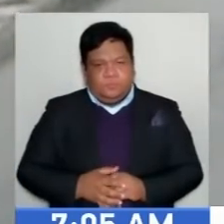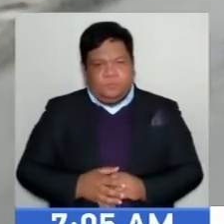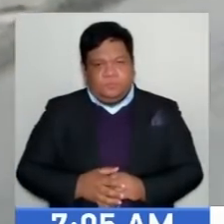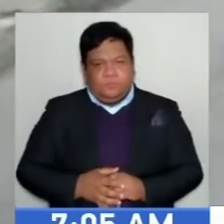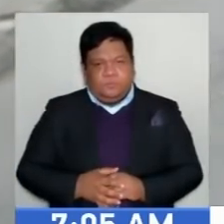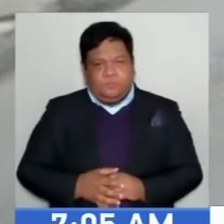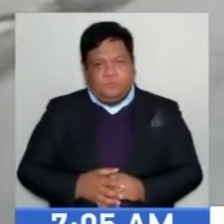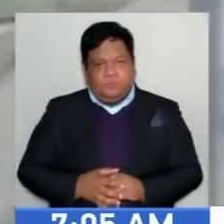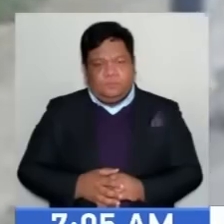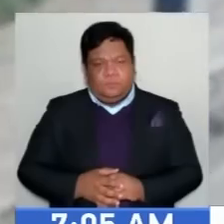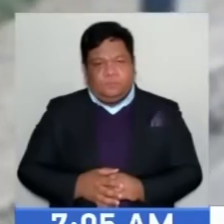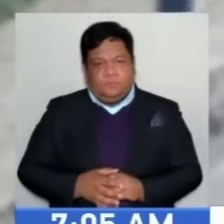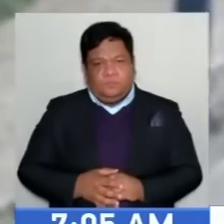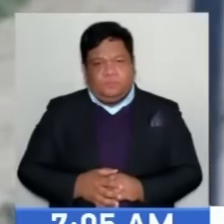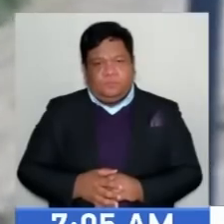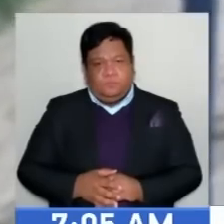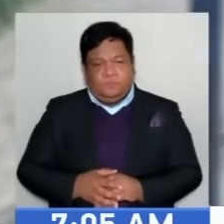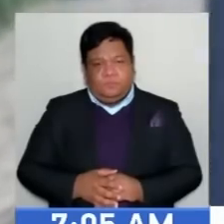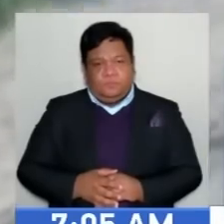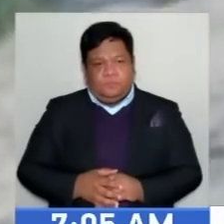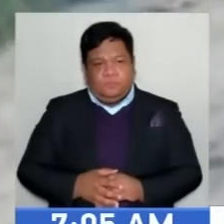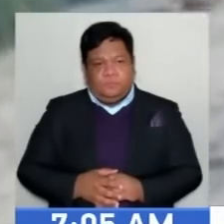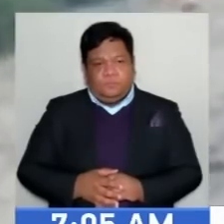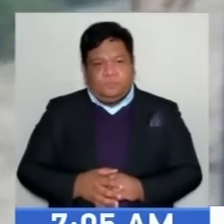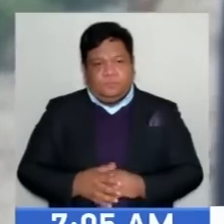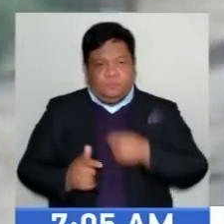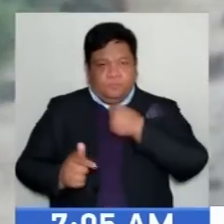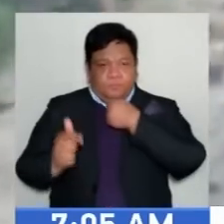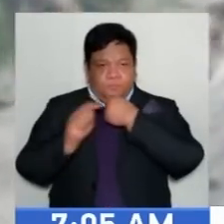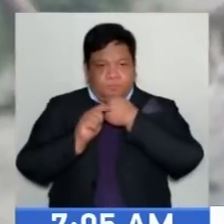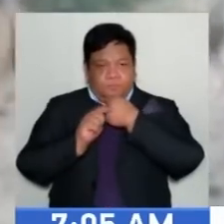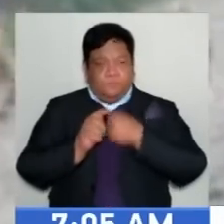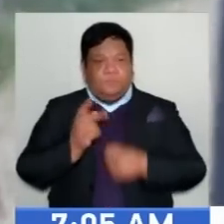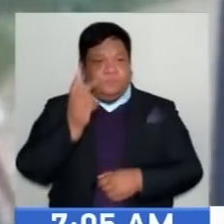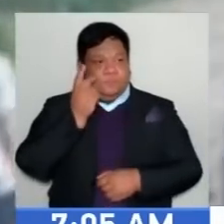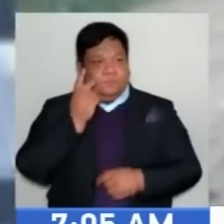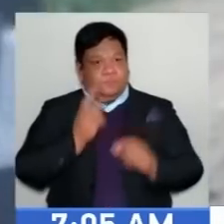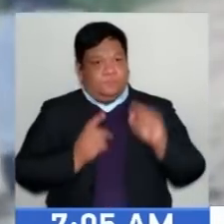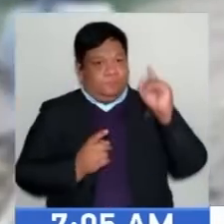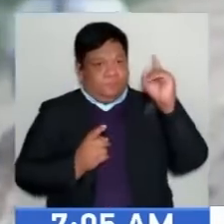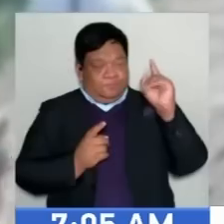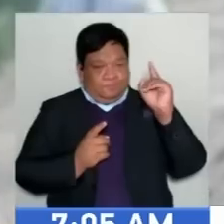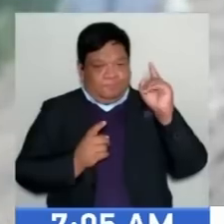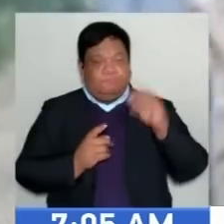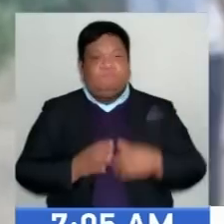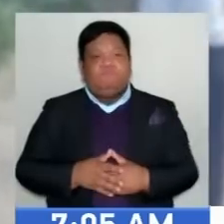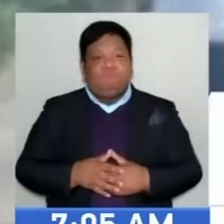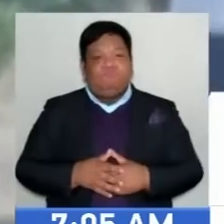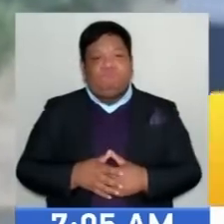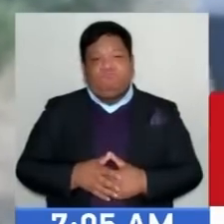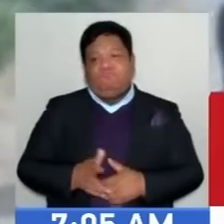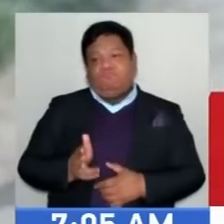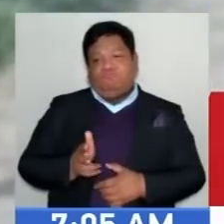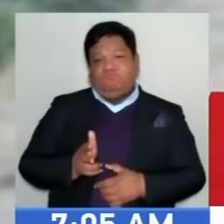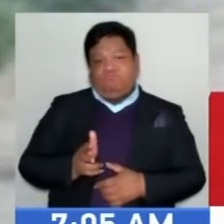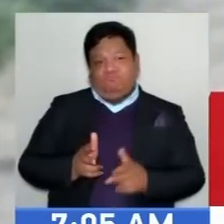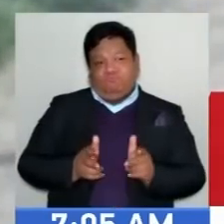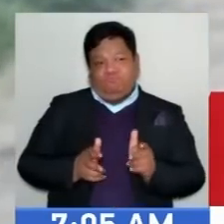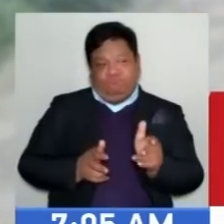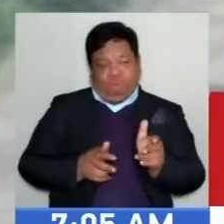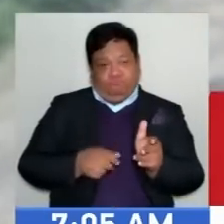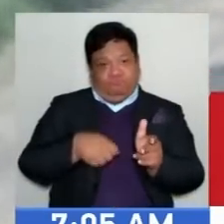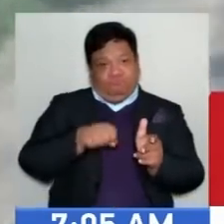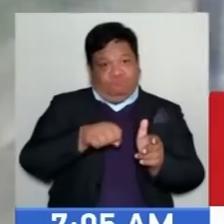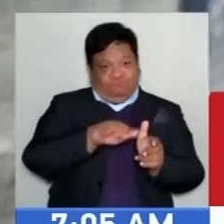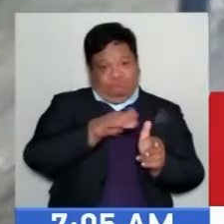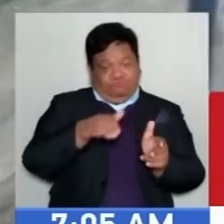Galing bakasyon sa Antique, ang lalaking ito na bumaba ng tricycle sa barangay Santaana, Taguig City. Sorpresa sana ang kanyang pagbalik